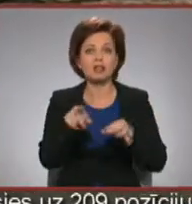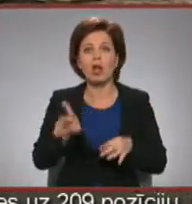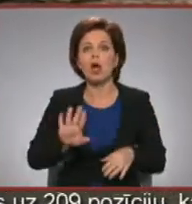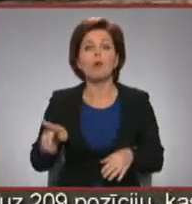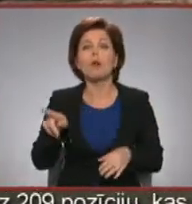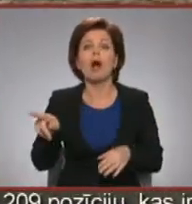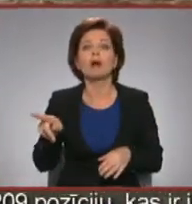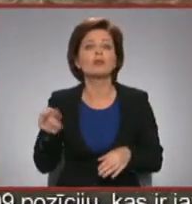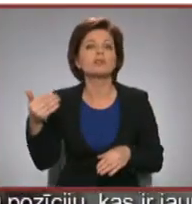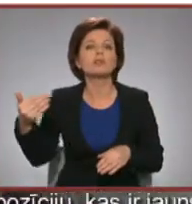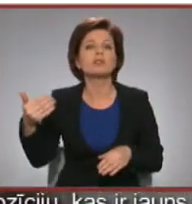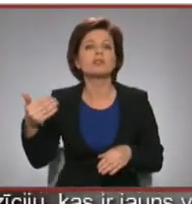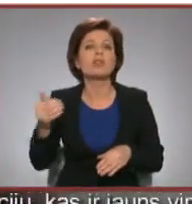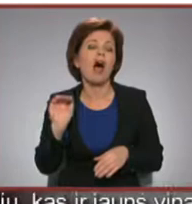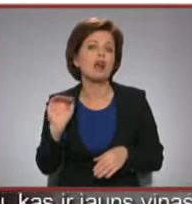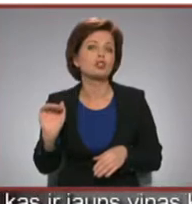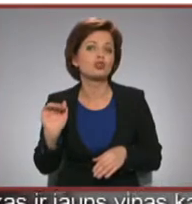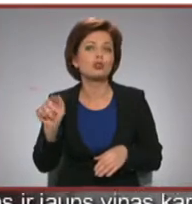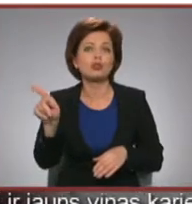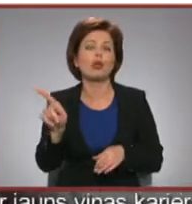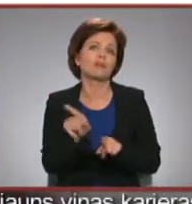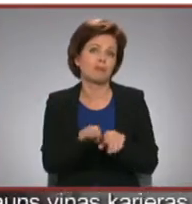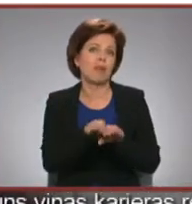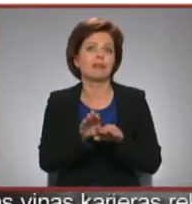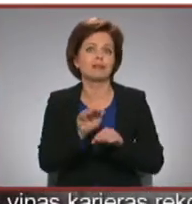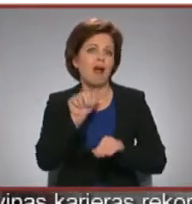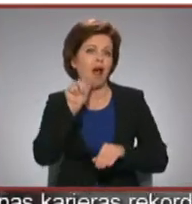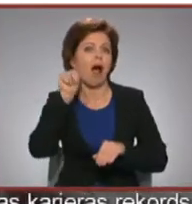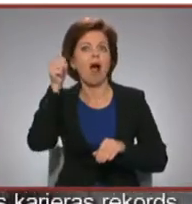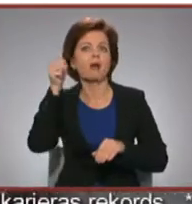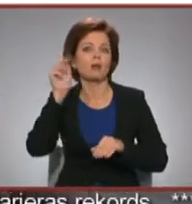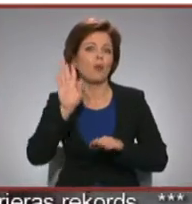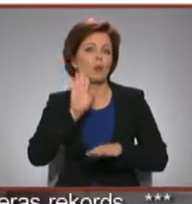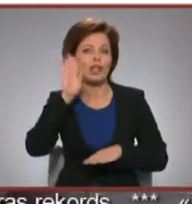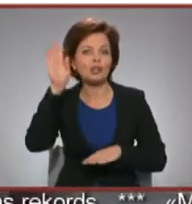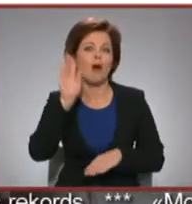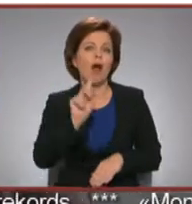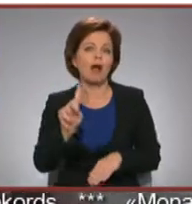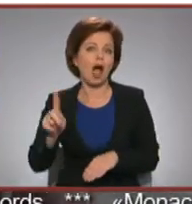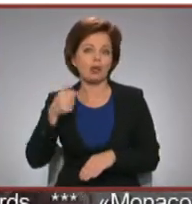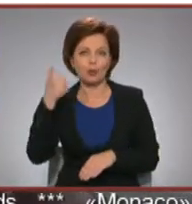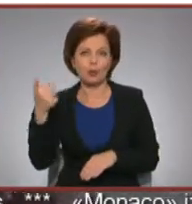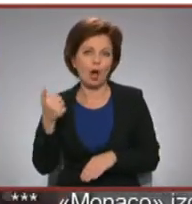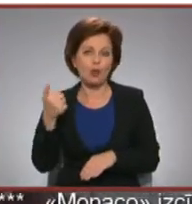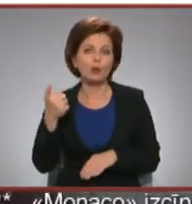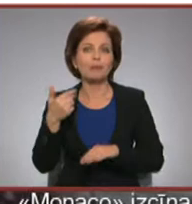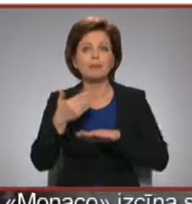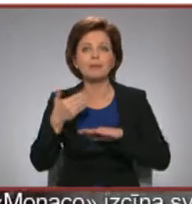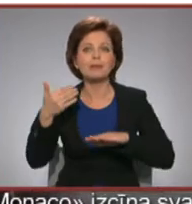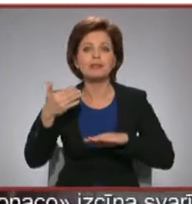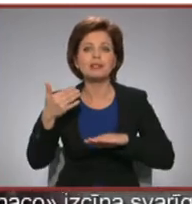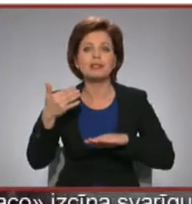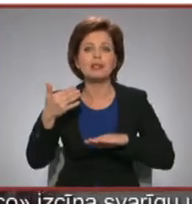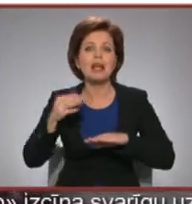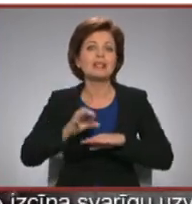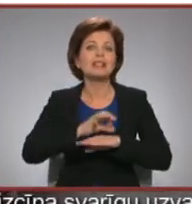viņas asociējas? Ar agru rītu, vai ne? Katru gadu mēs pirms saulēku braucam uz avotiņu